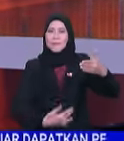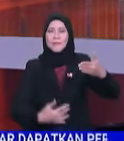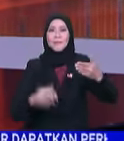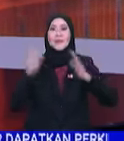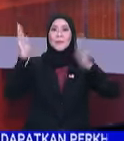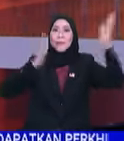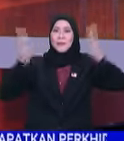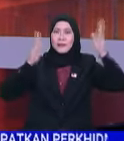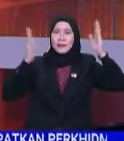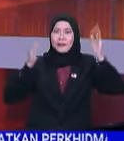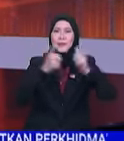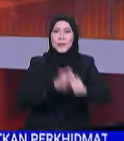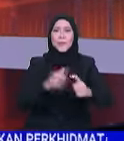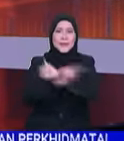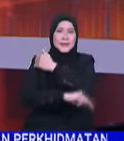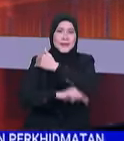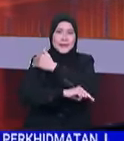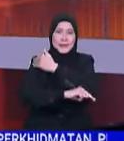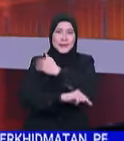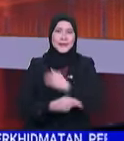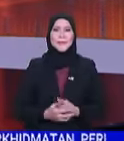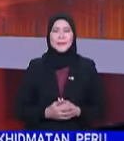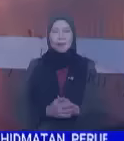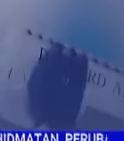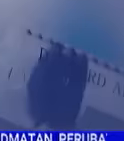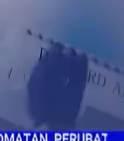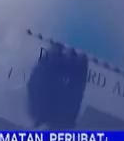di Malaysia mengikut negeri.